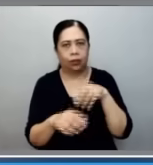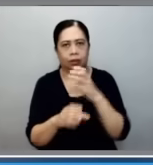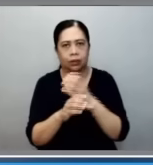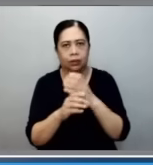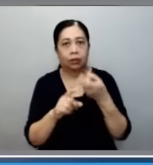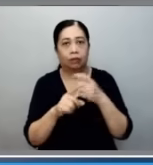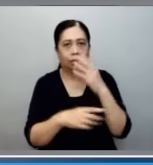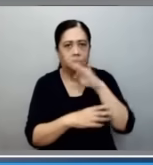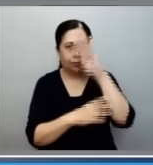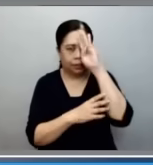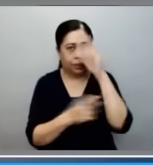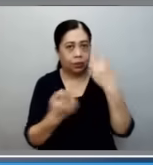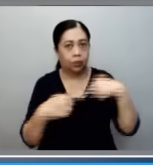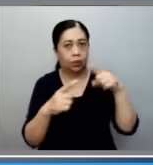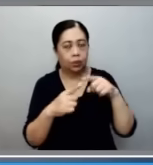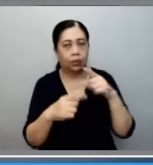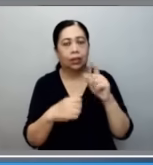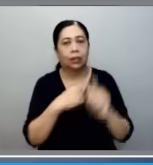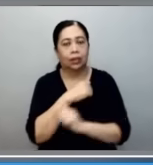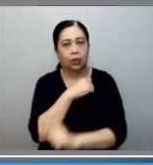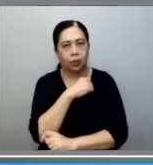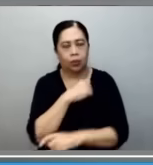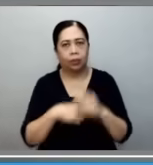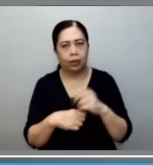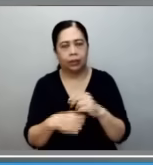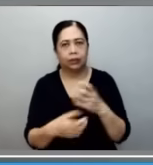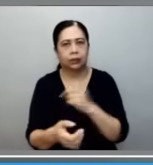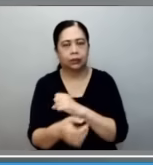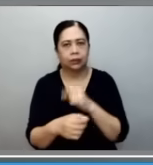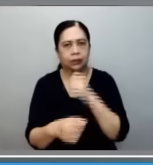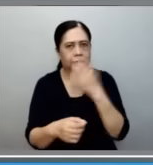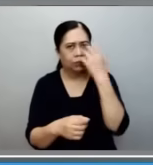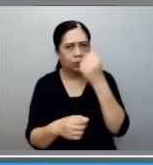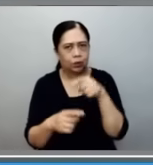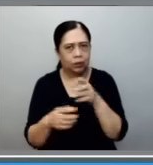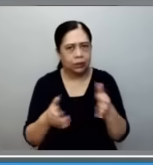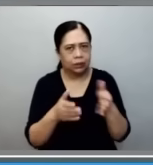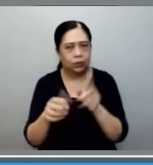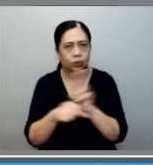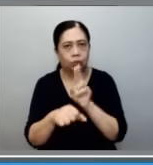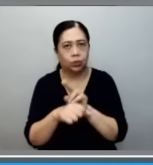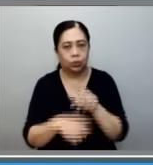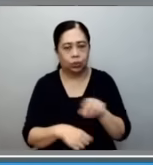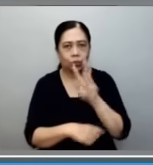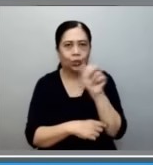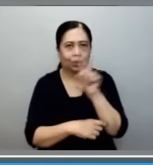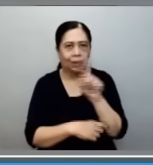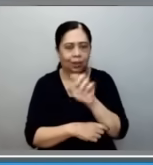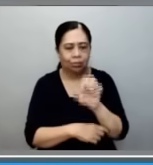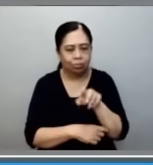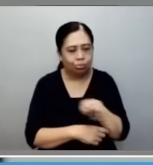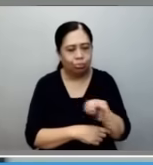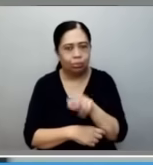Cavite at papunta ng Tacloban City. Hindi kabisado ng driver ang daan kaya gumamit siya ng navigation app. Hindi umuno